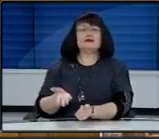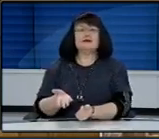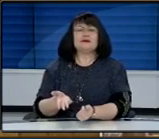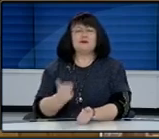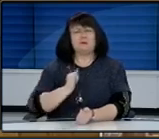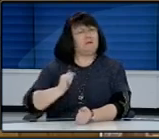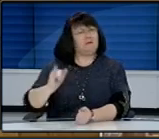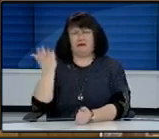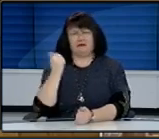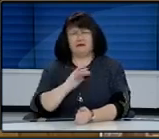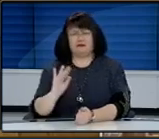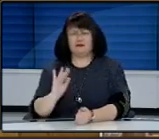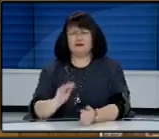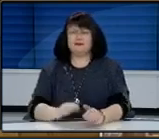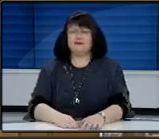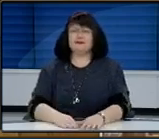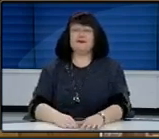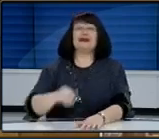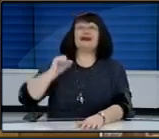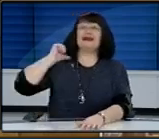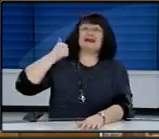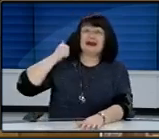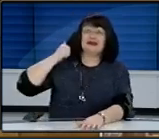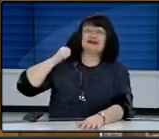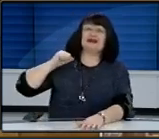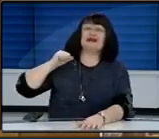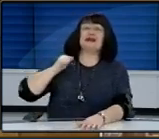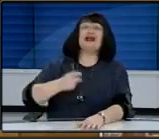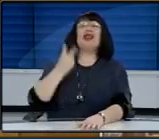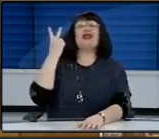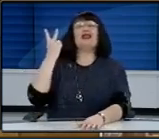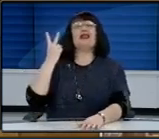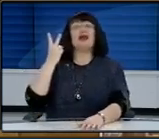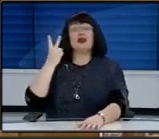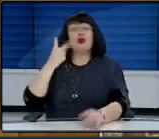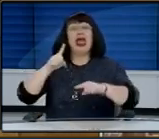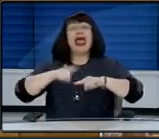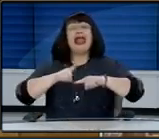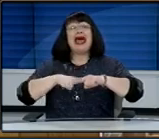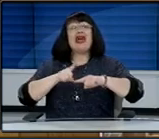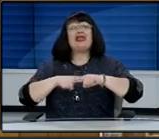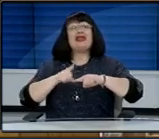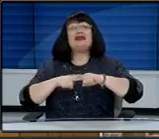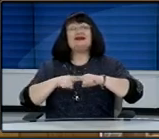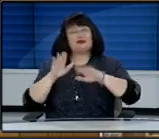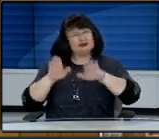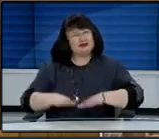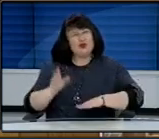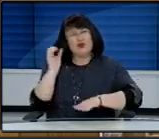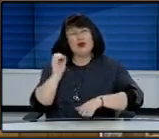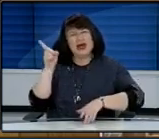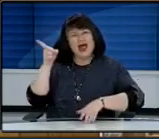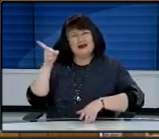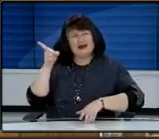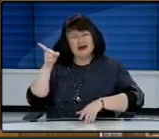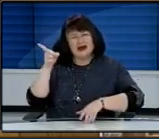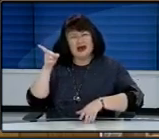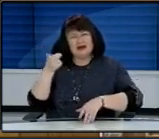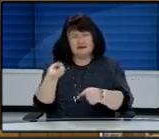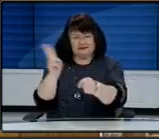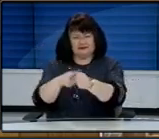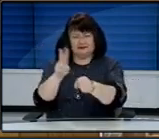Μάλιστα, χθες ένας ή δύο ομογενείς από την ελληνική κοινότητα της Ουκρανίας σκοτώθηκαν και άλλοι δύο